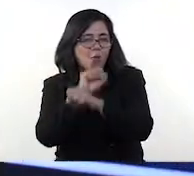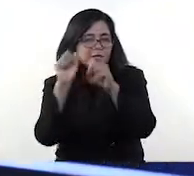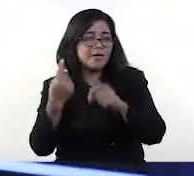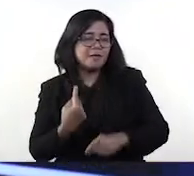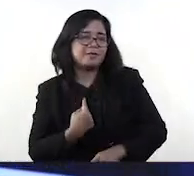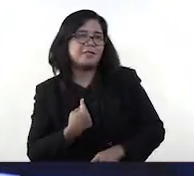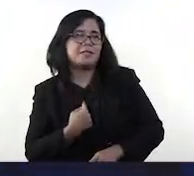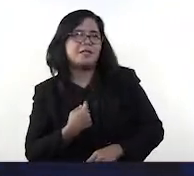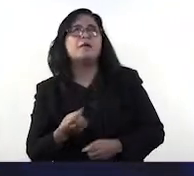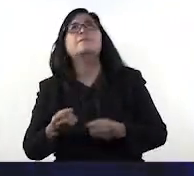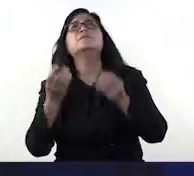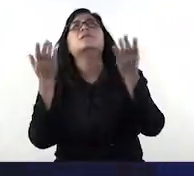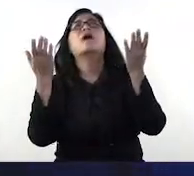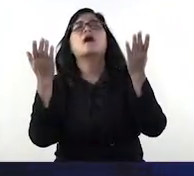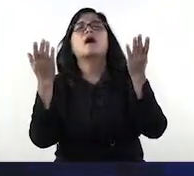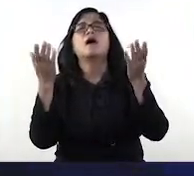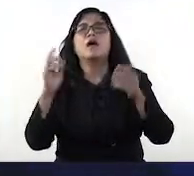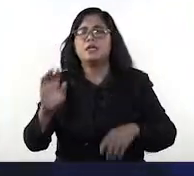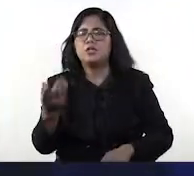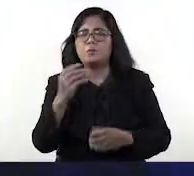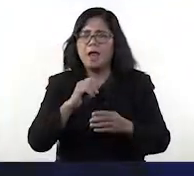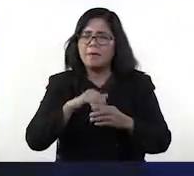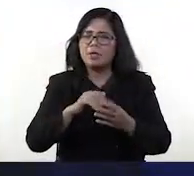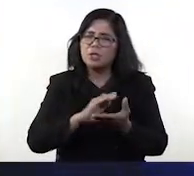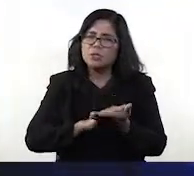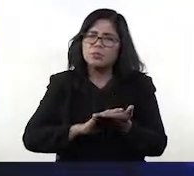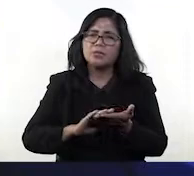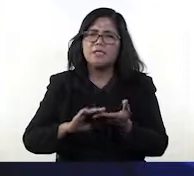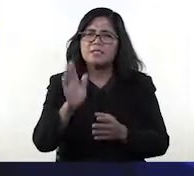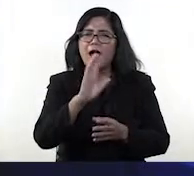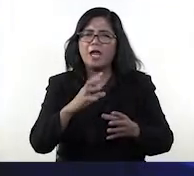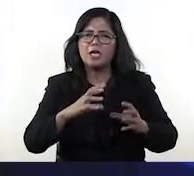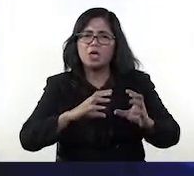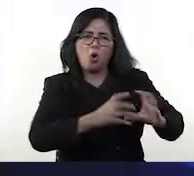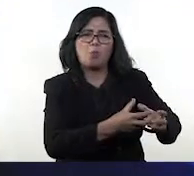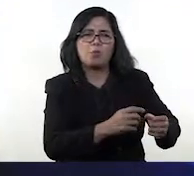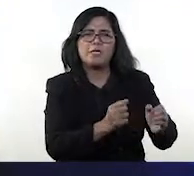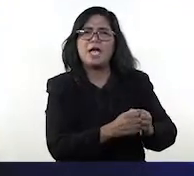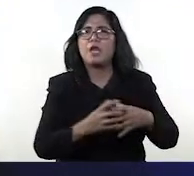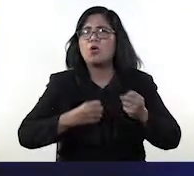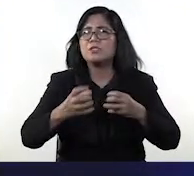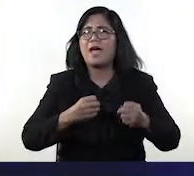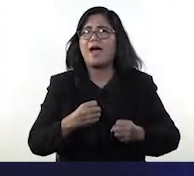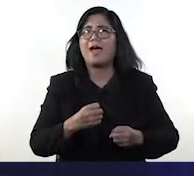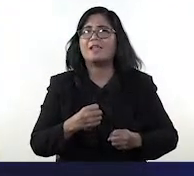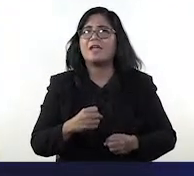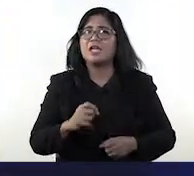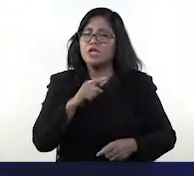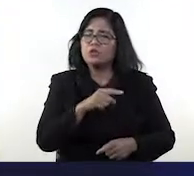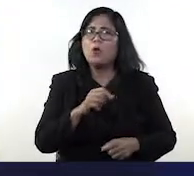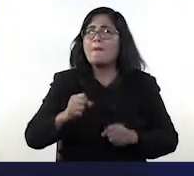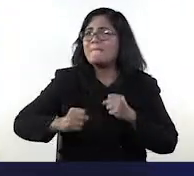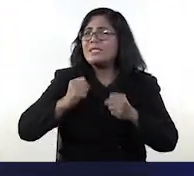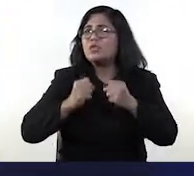kuasai dirimu berserah hidup dalam kesucian dan kompromi dengan dosa Nah inilah